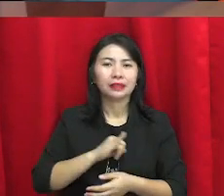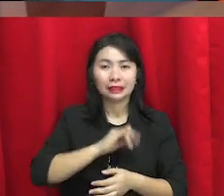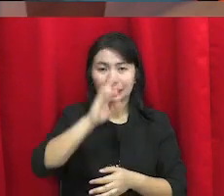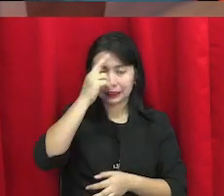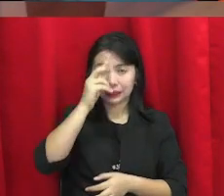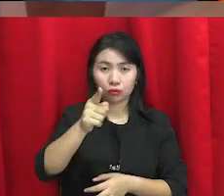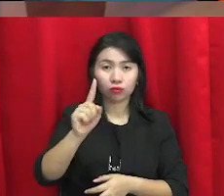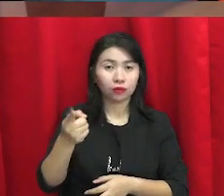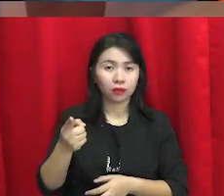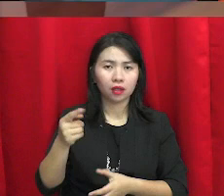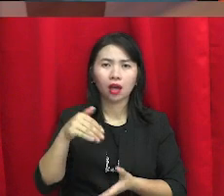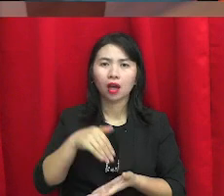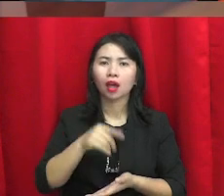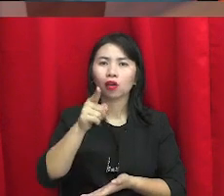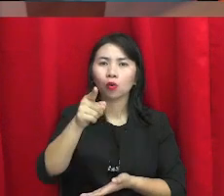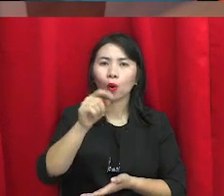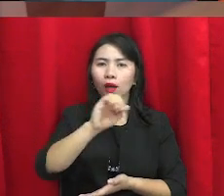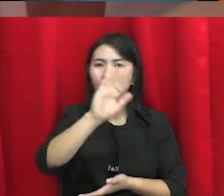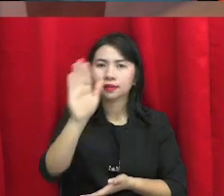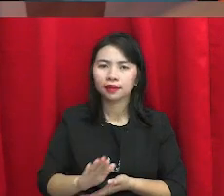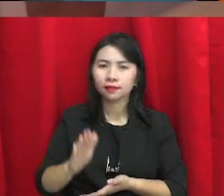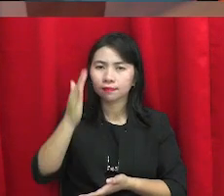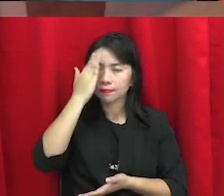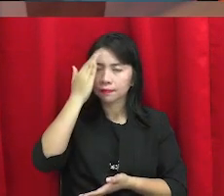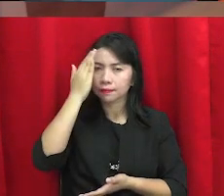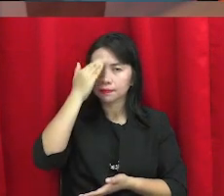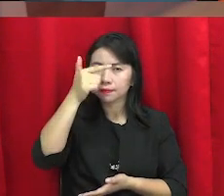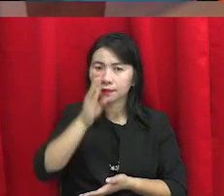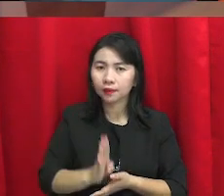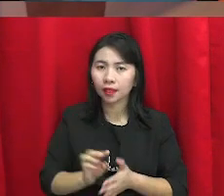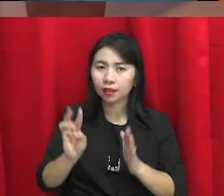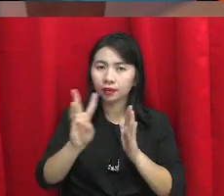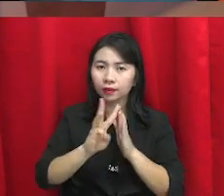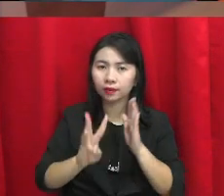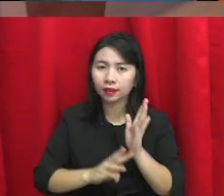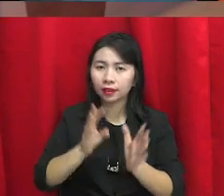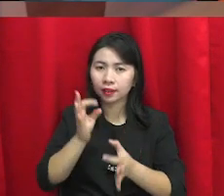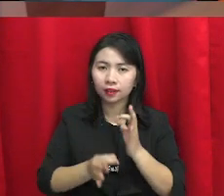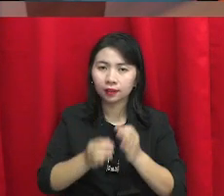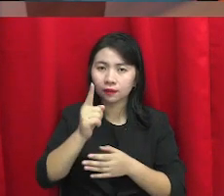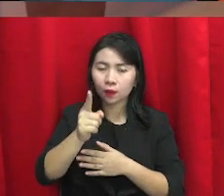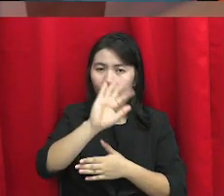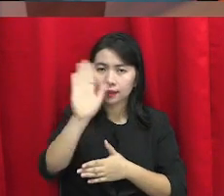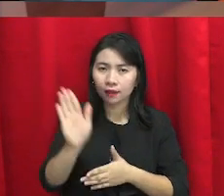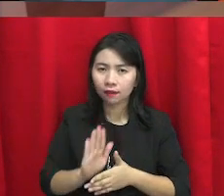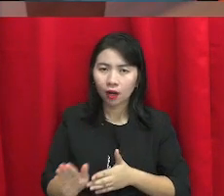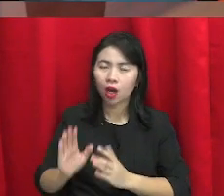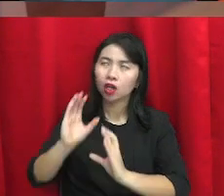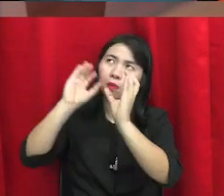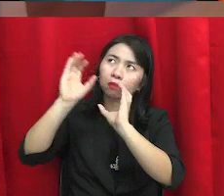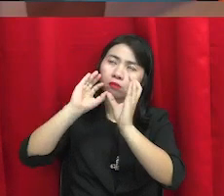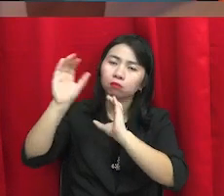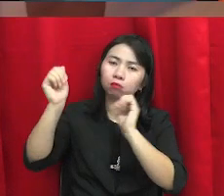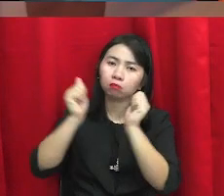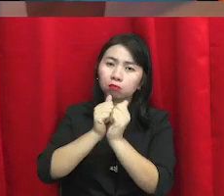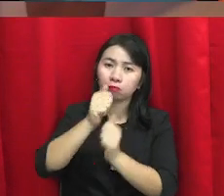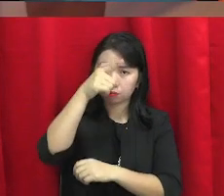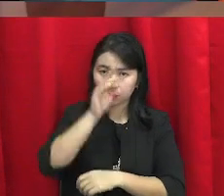you will never know God's will if you will never communicate with